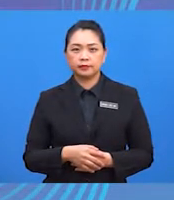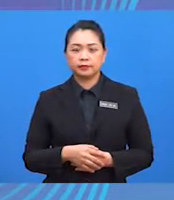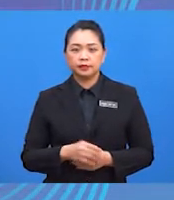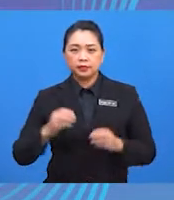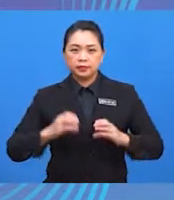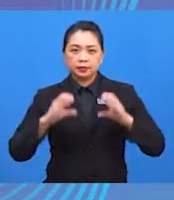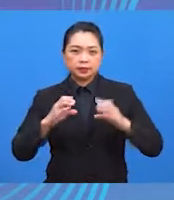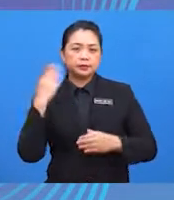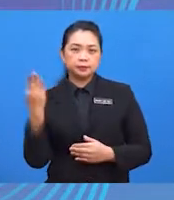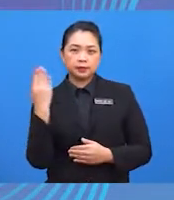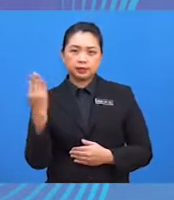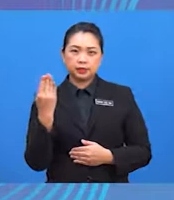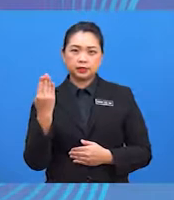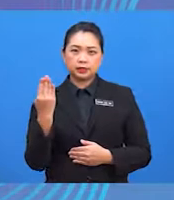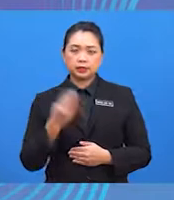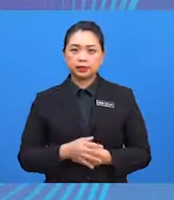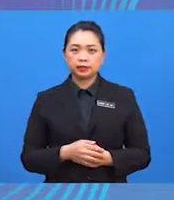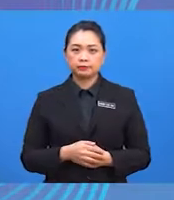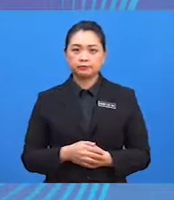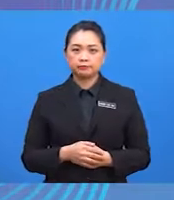secara kebiasaannya,